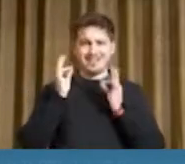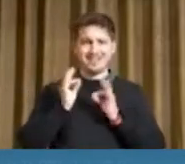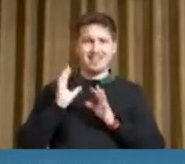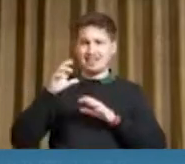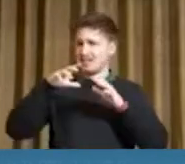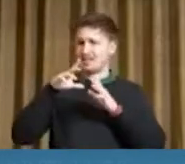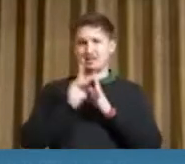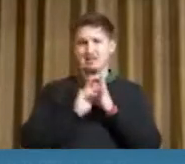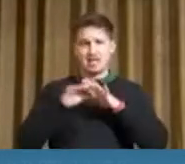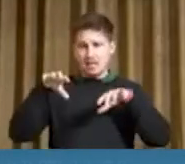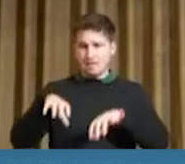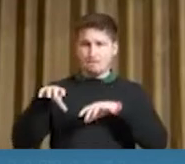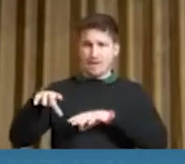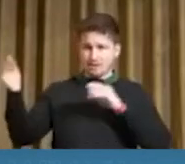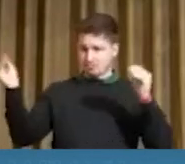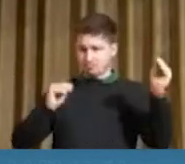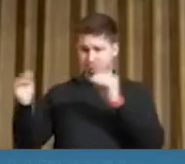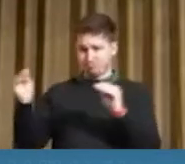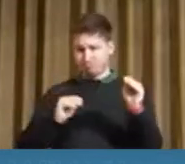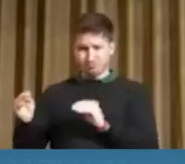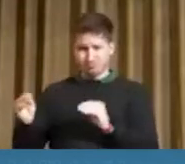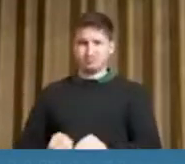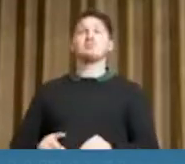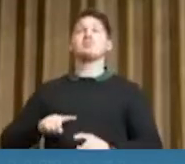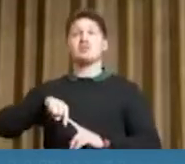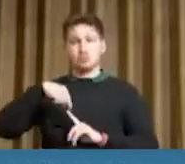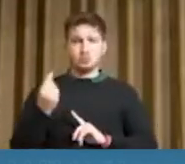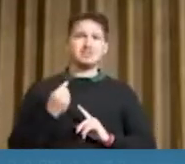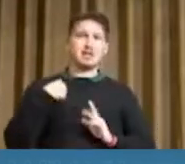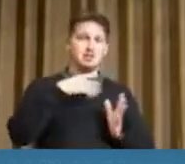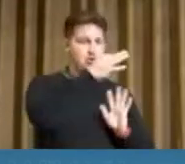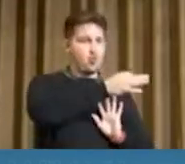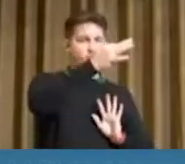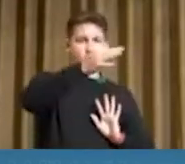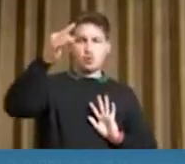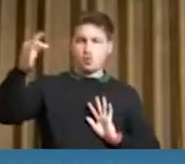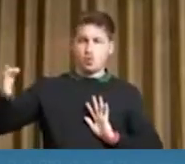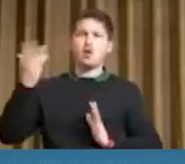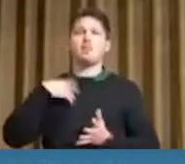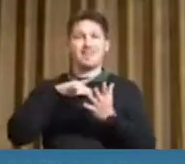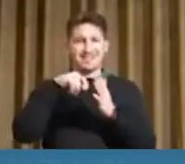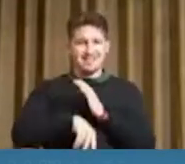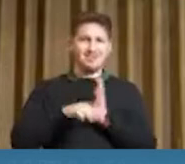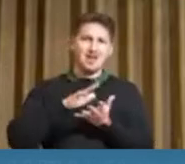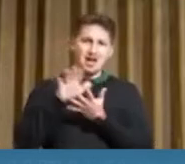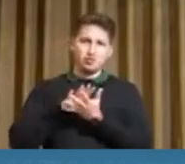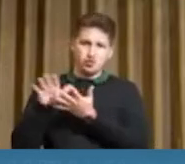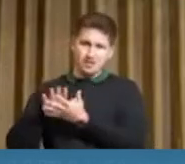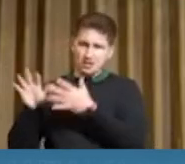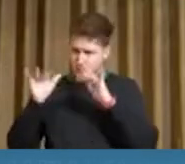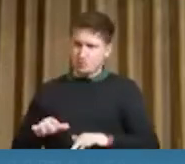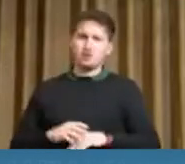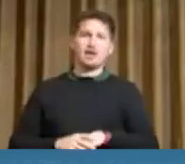Datenbank kann dann zum einen in den evaluierenden Einrichtungen die weitere Auswertung vorgenommen werden. Es sind